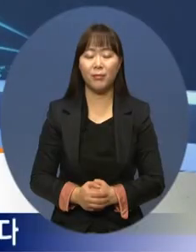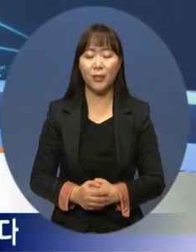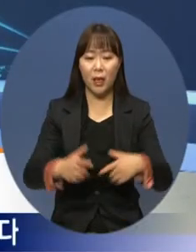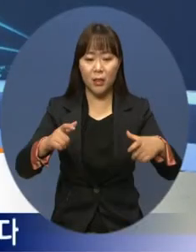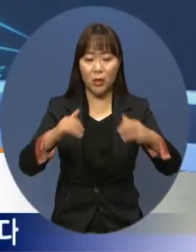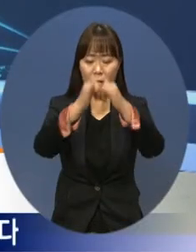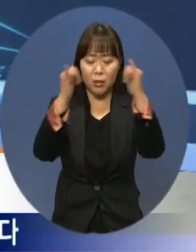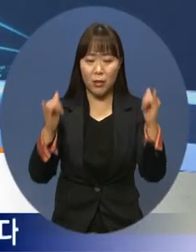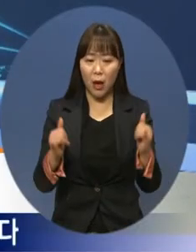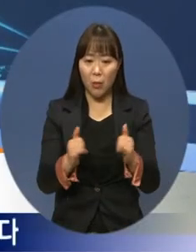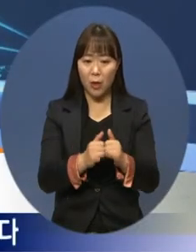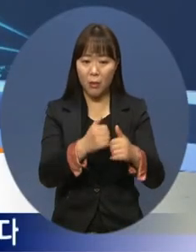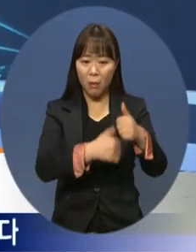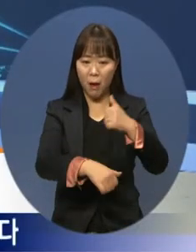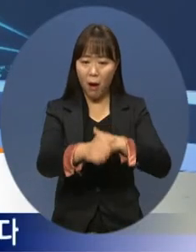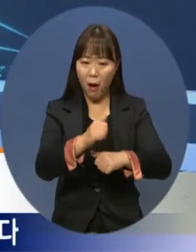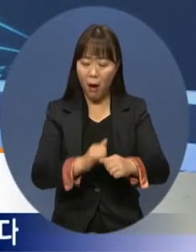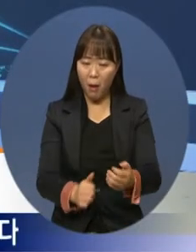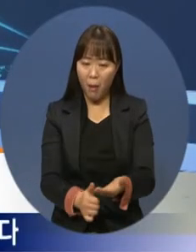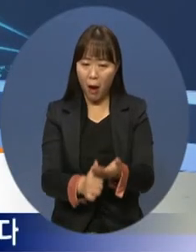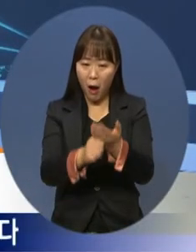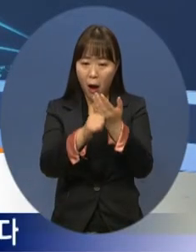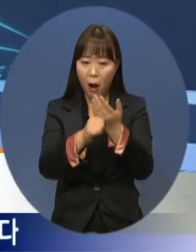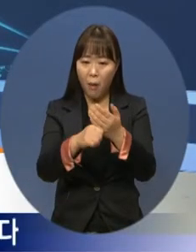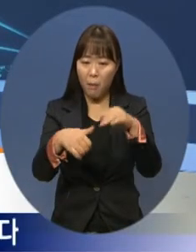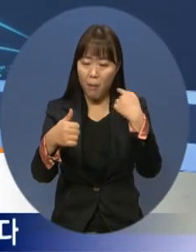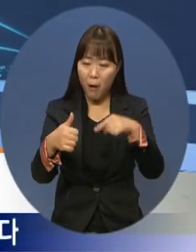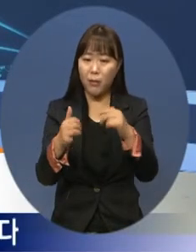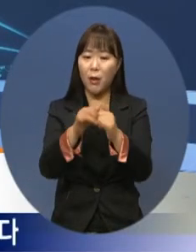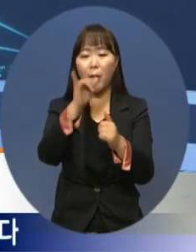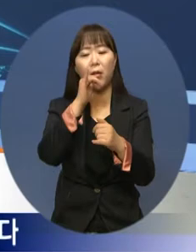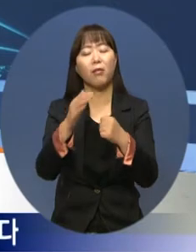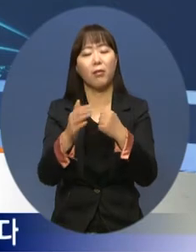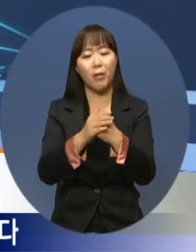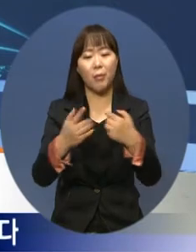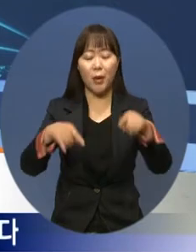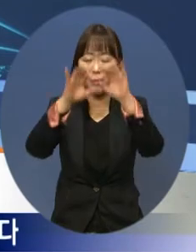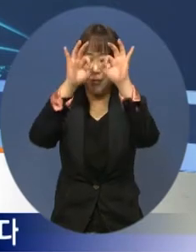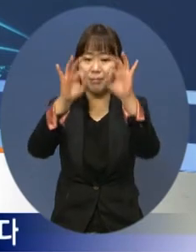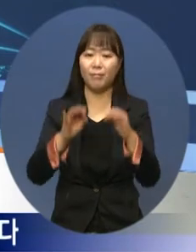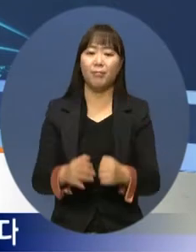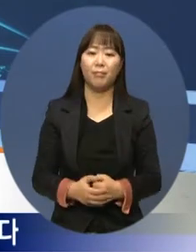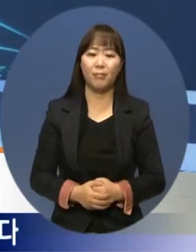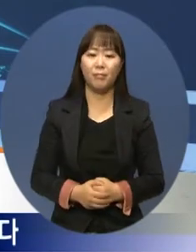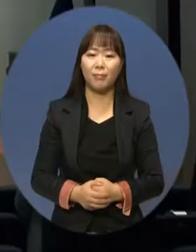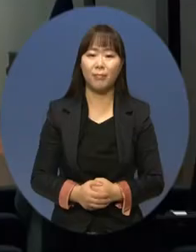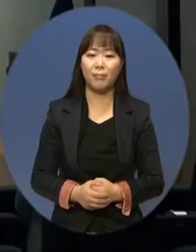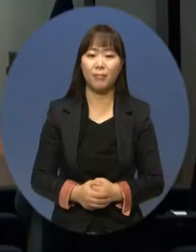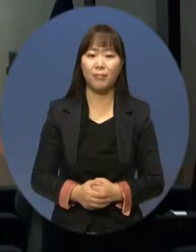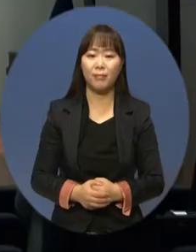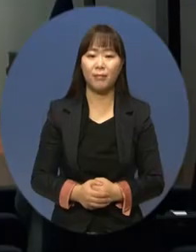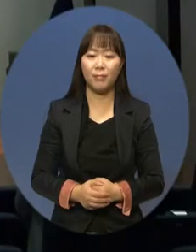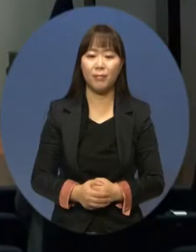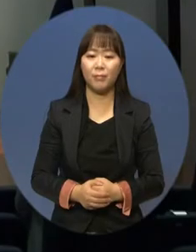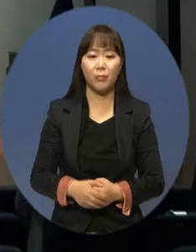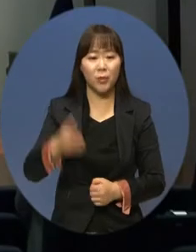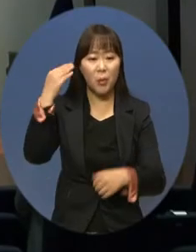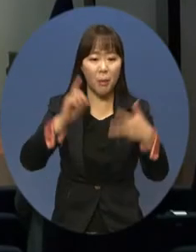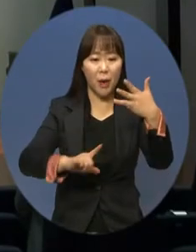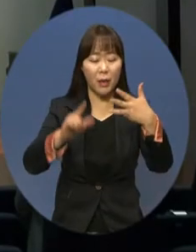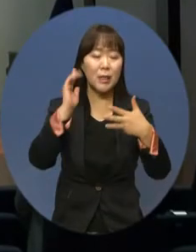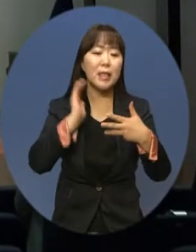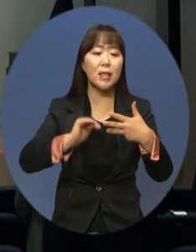지역사회에서 후학 양성에 앞장 선 을 이가 있어 정선 기자가 만나봤습니다 지난 8일